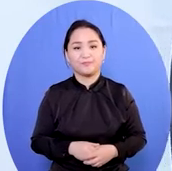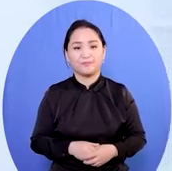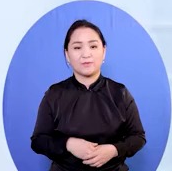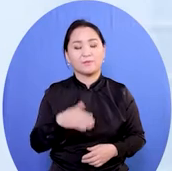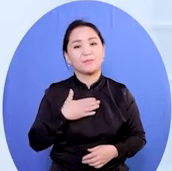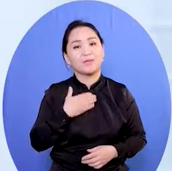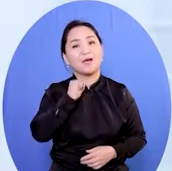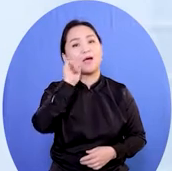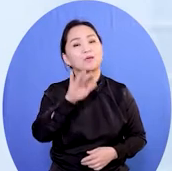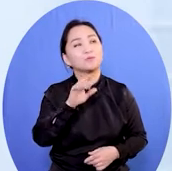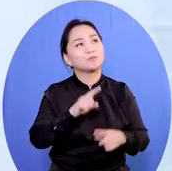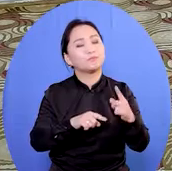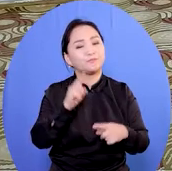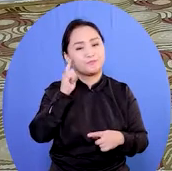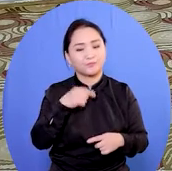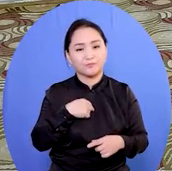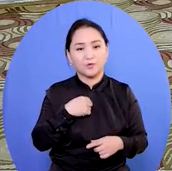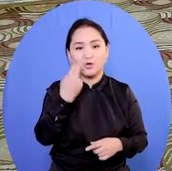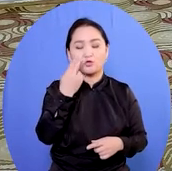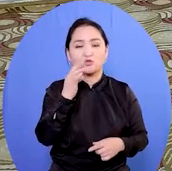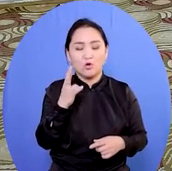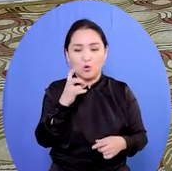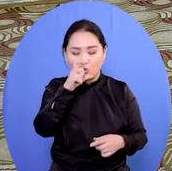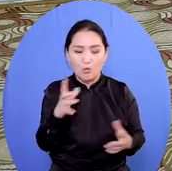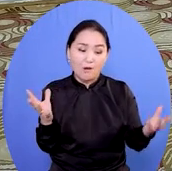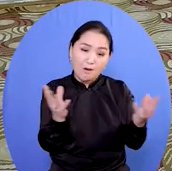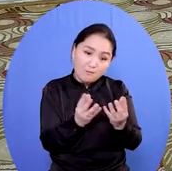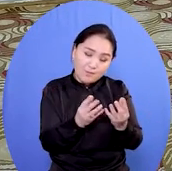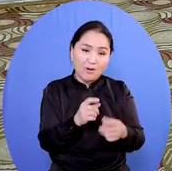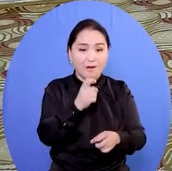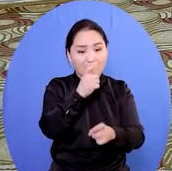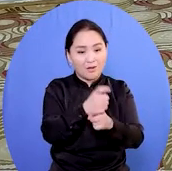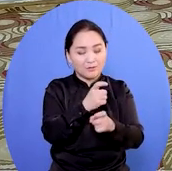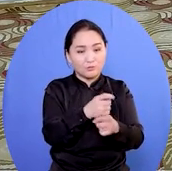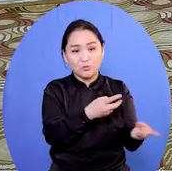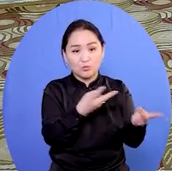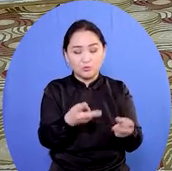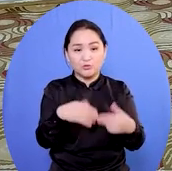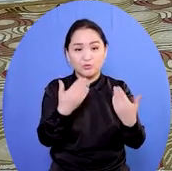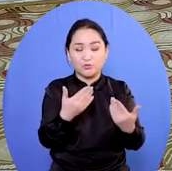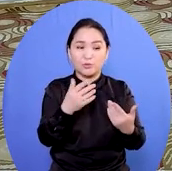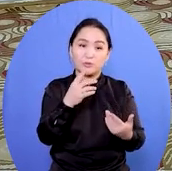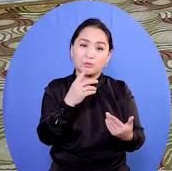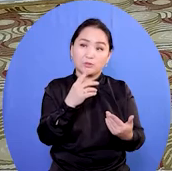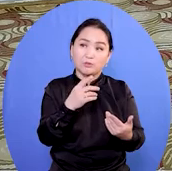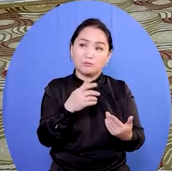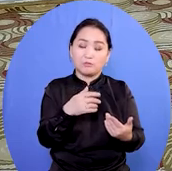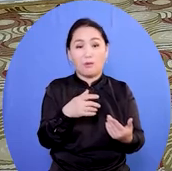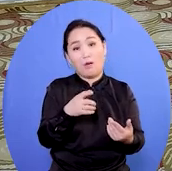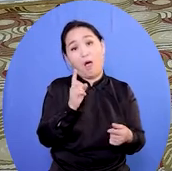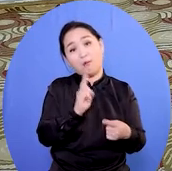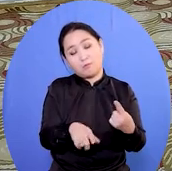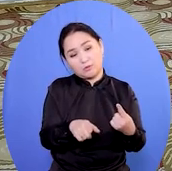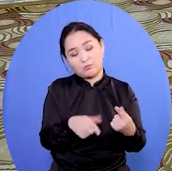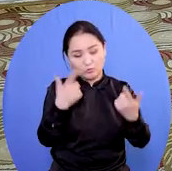тэгэхээр би танаас юу гэж асуух гэдэг нь гэхэлэр цөөн хүн амтай байх тусмаа халамжийн үйлчилгээг үзүүлэхэд хялбар байдаг юм уу? Энэ